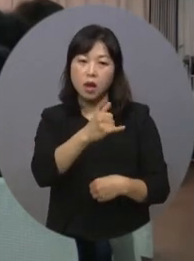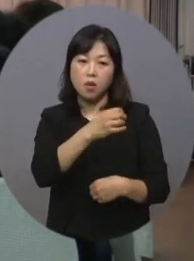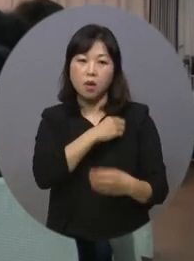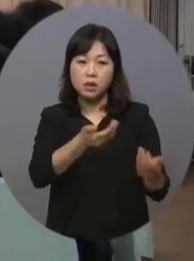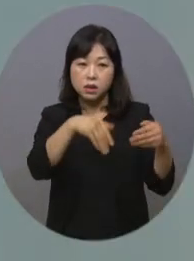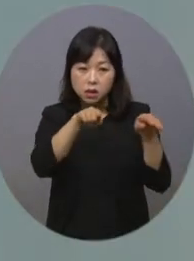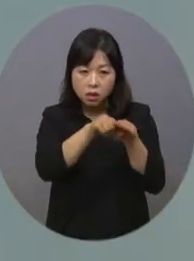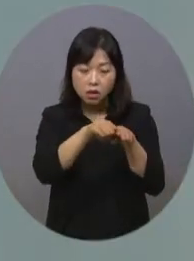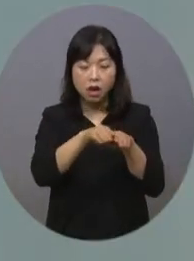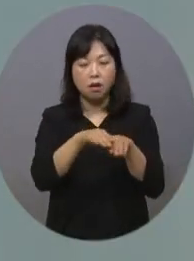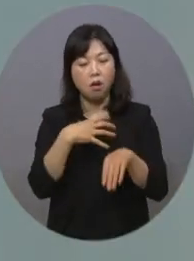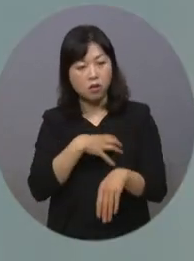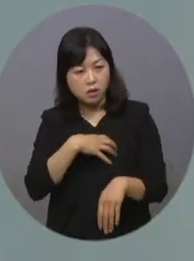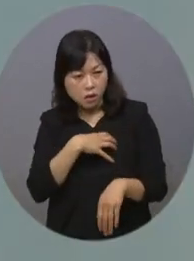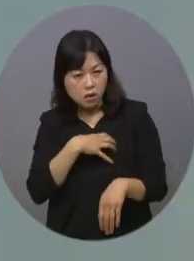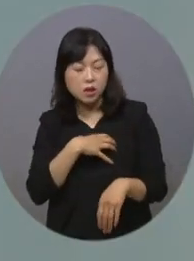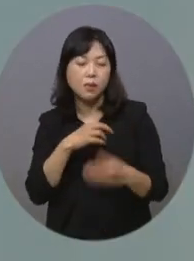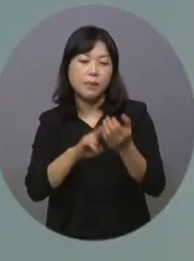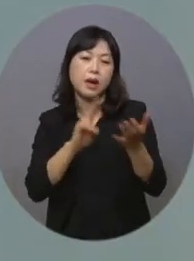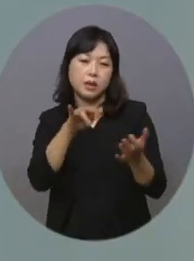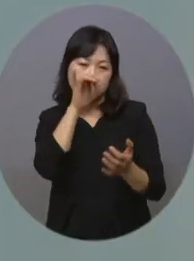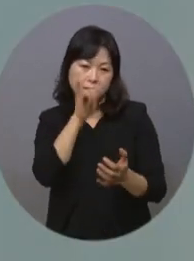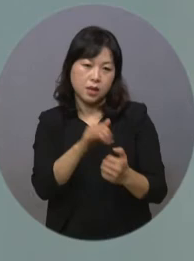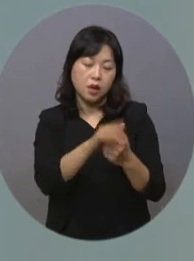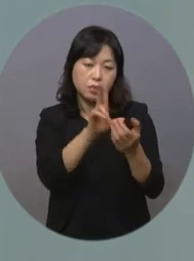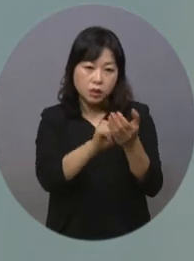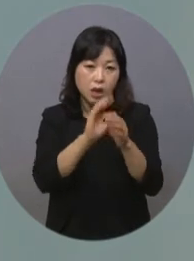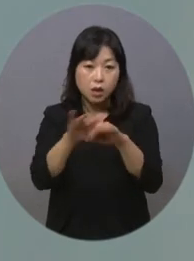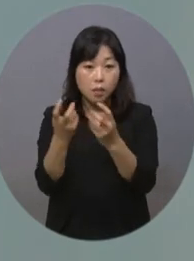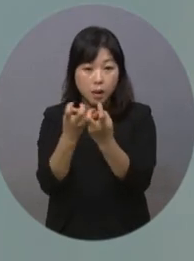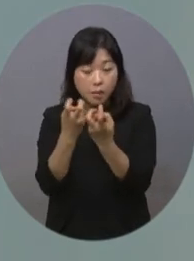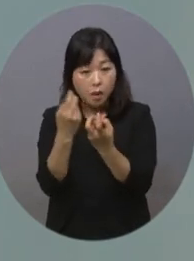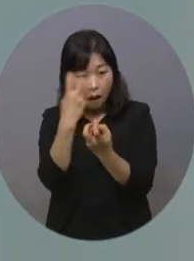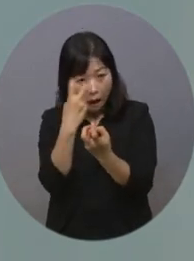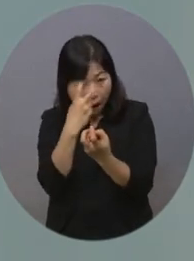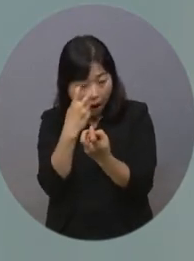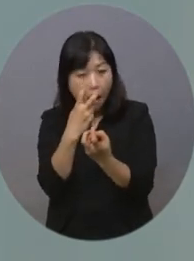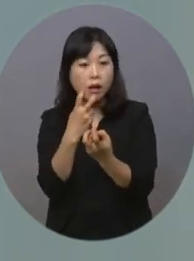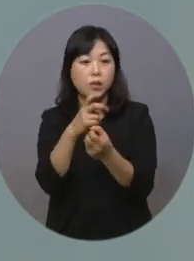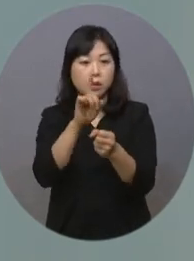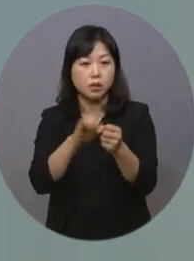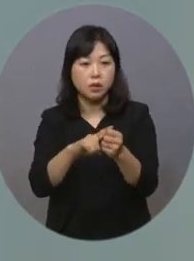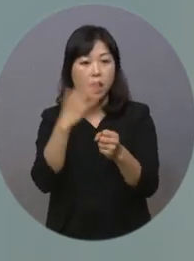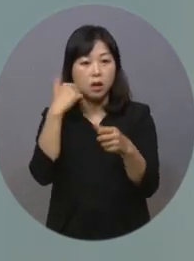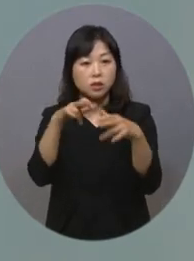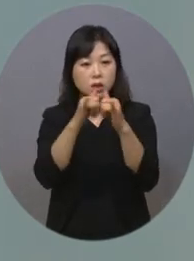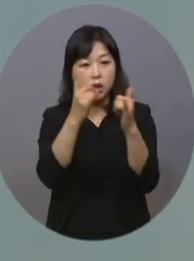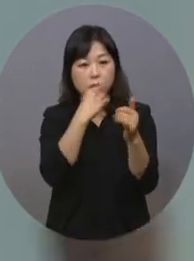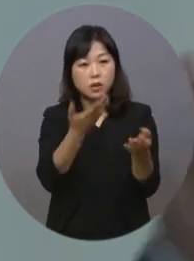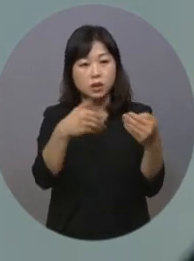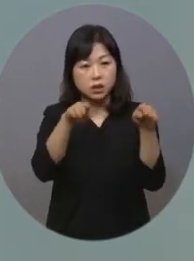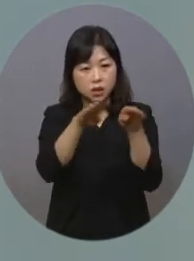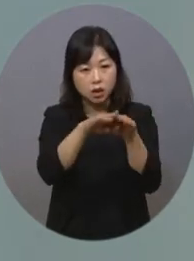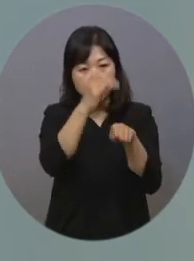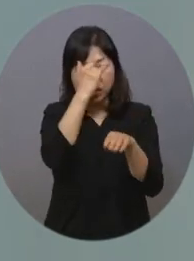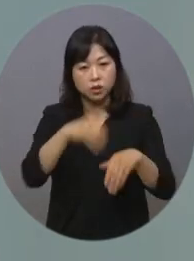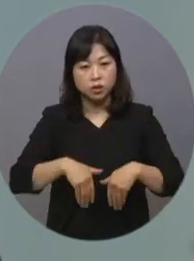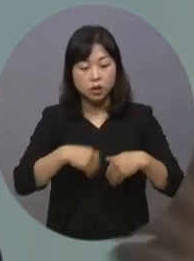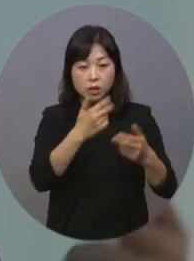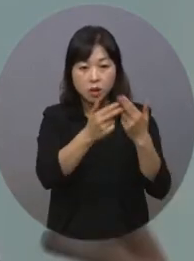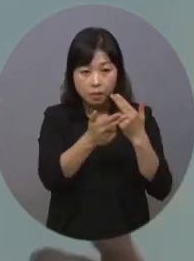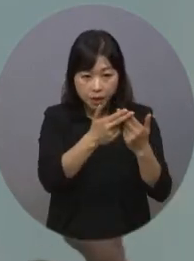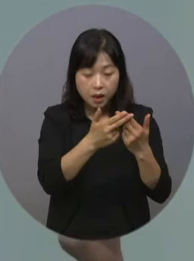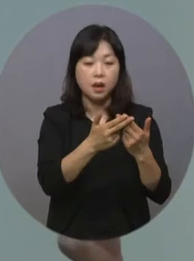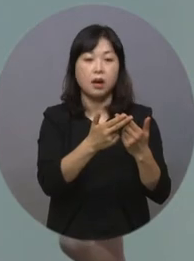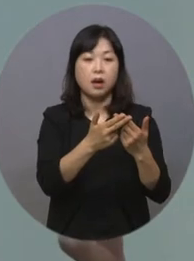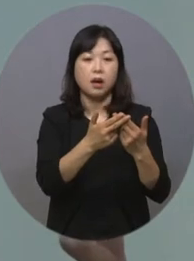있습니다. 문제점과 그 대안책을 모색하기 위해 한국장애인복지시설 충남협회는 7일 예산군